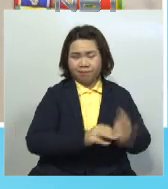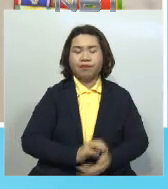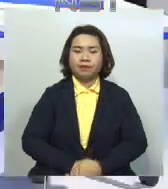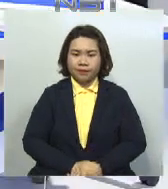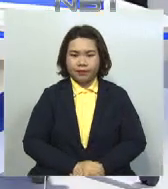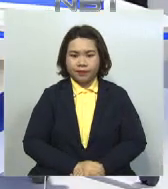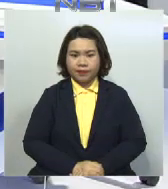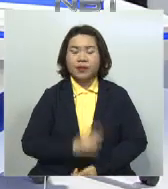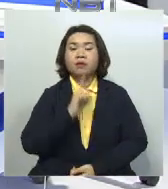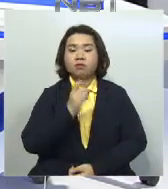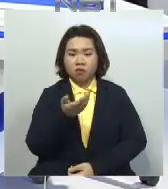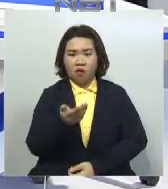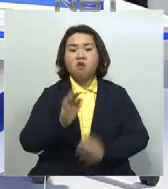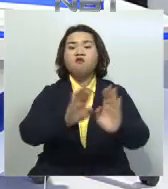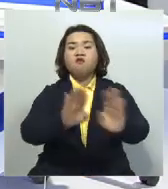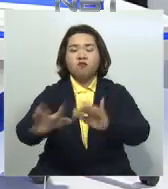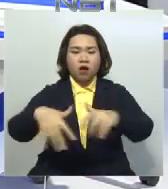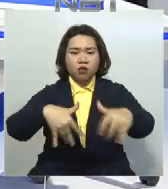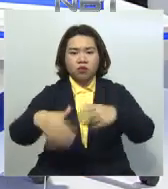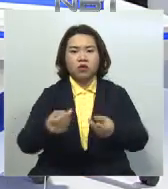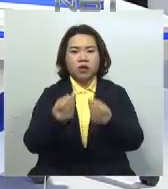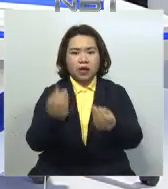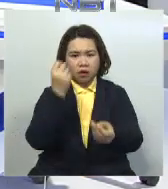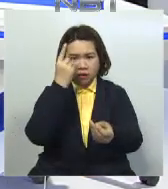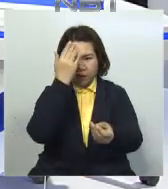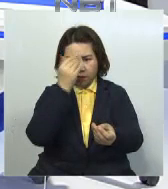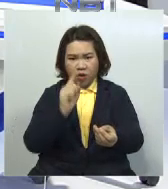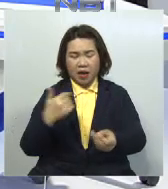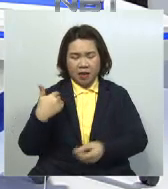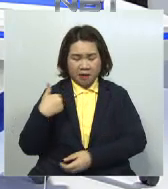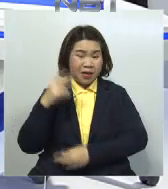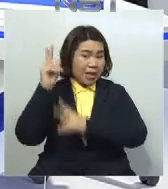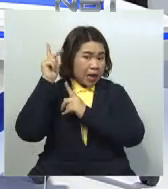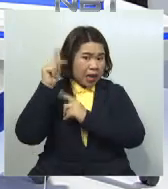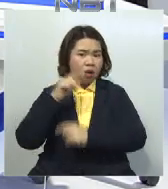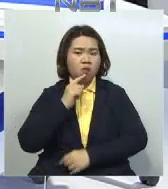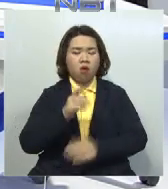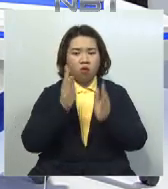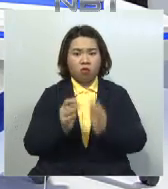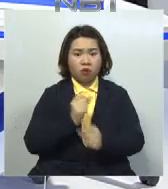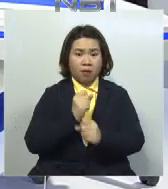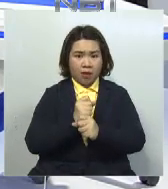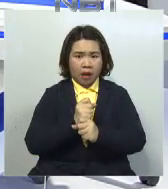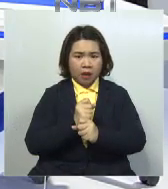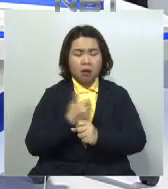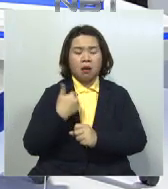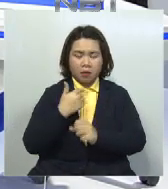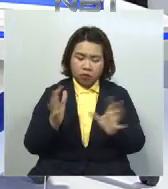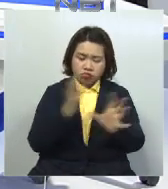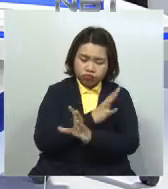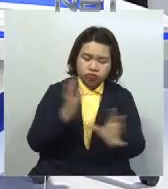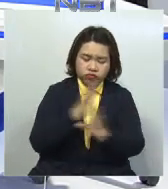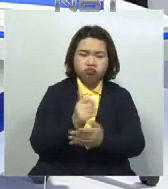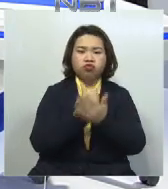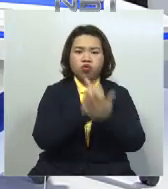ฝากถึงพี่น้องประชาชนนิดนึงนะคะทำความเข้าใจเพราะว่าเท่าที่ติดตามท่านเองก็บอกว่าเจ้าหน้าที่ของเราเองเนี่ยลงพื้นที่ไปดับ